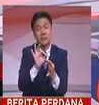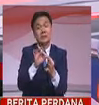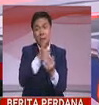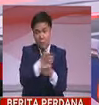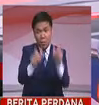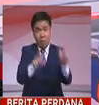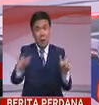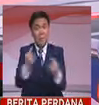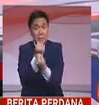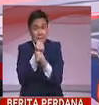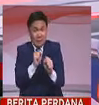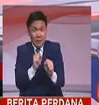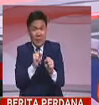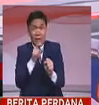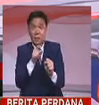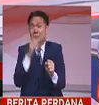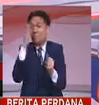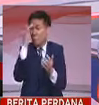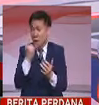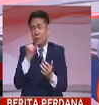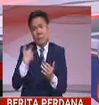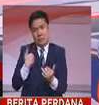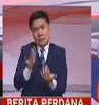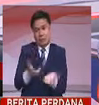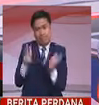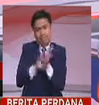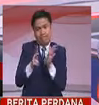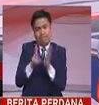kepentingan awam menjadi keutamaan kerajaan.